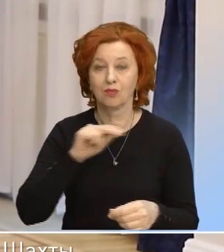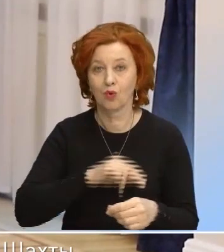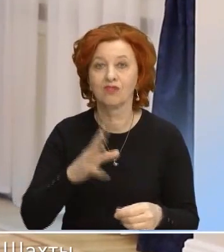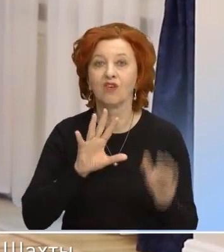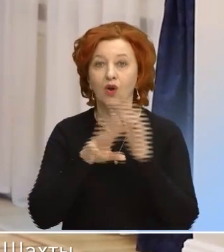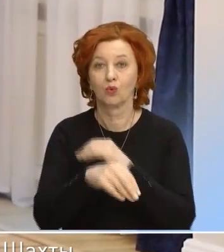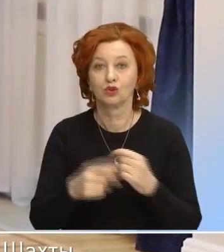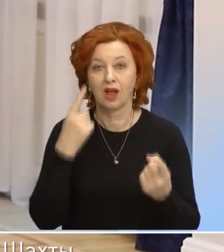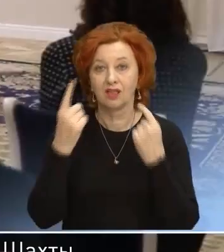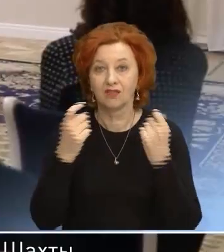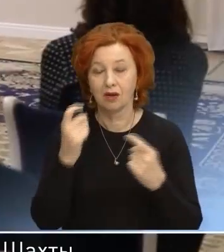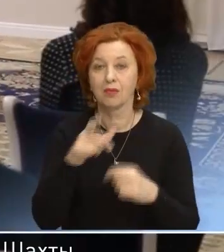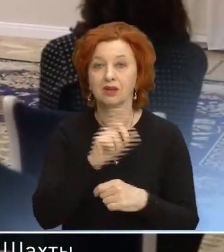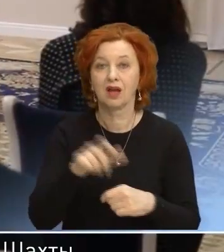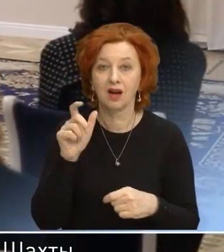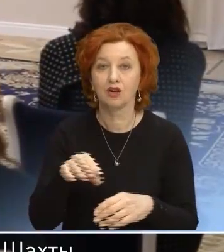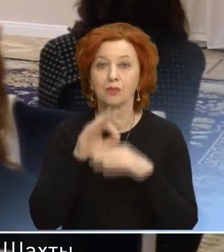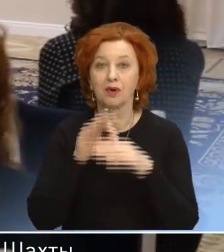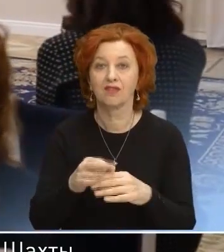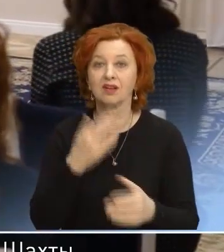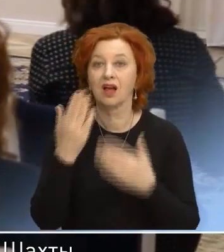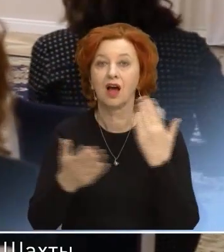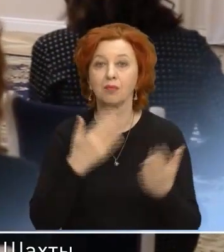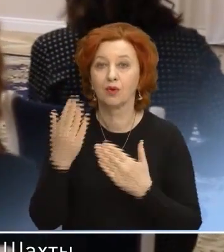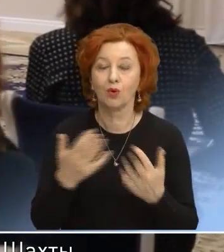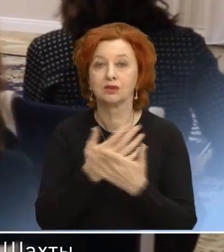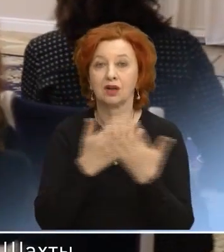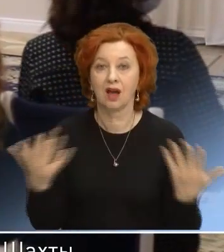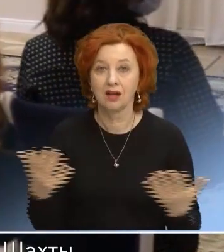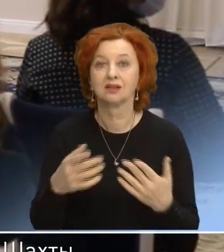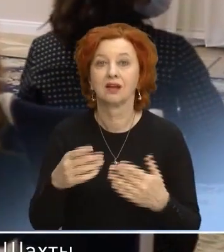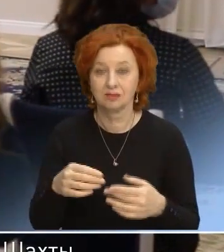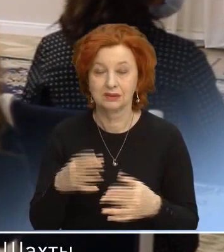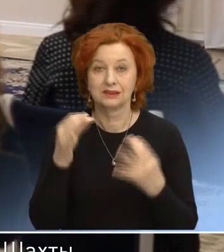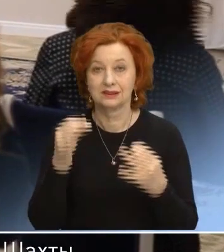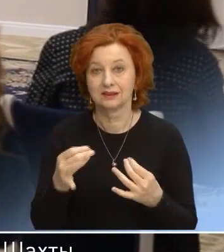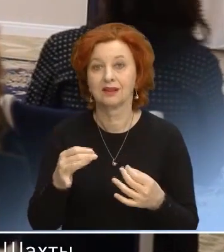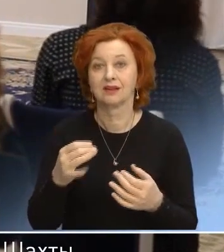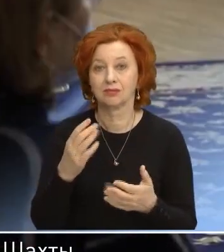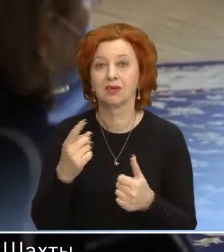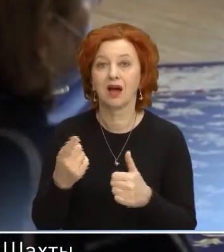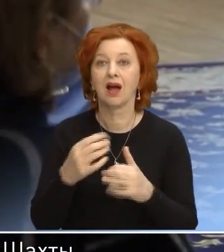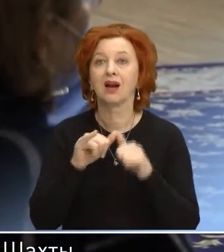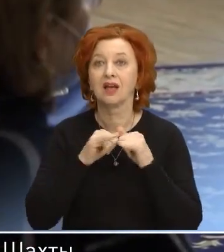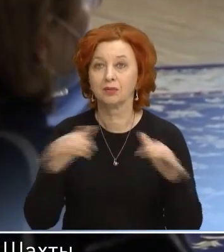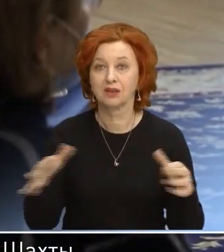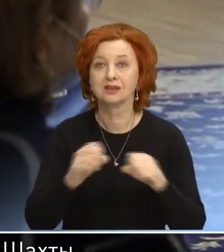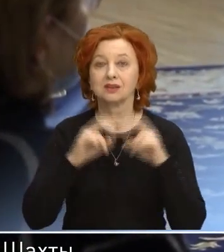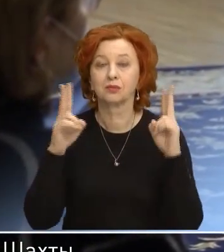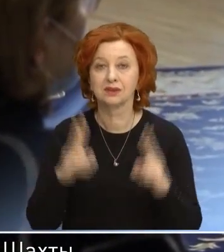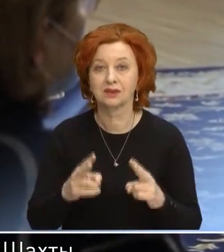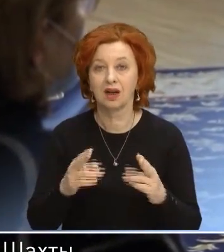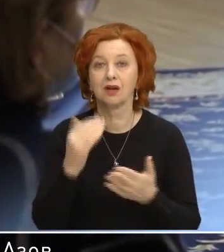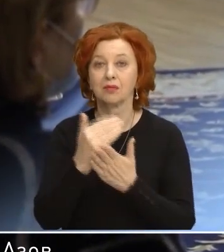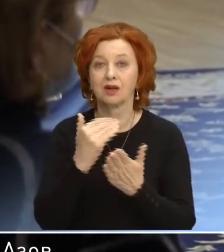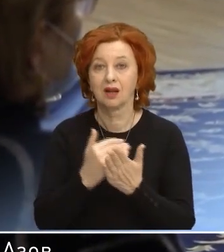себя информирование граждан, проведение открытых уроков в образовательных учреждениях, семинаров, распространение социальной рекламы